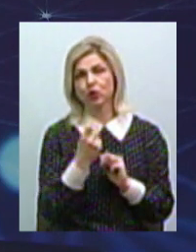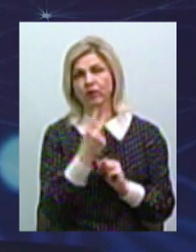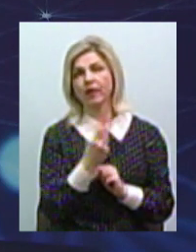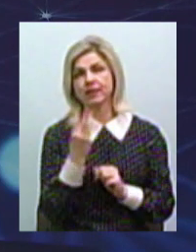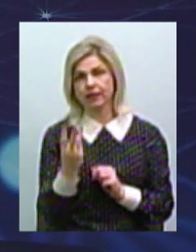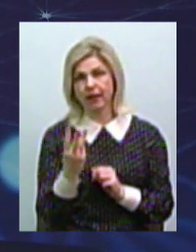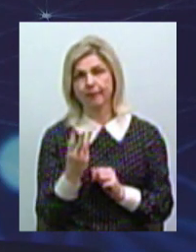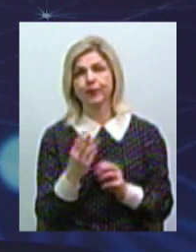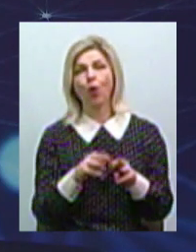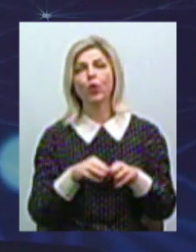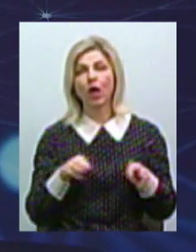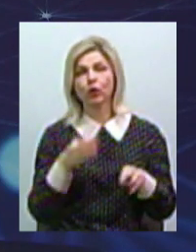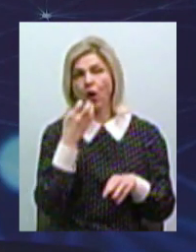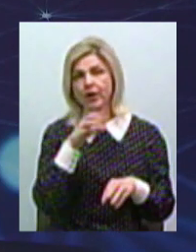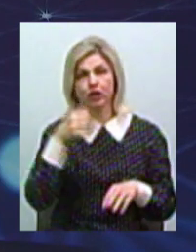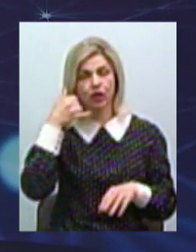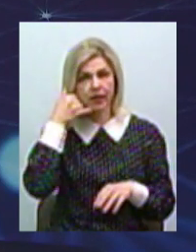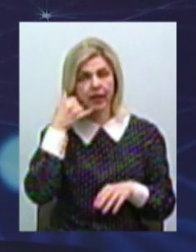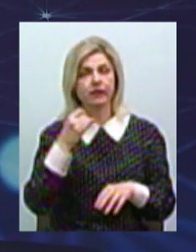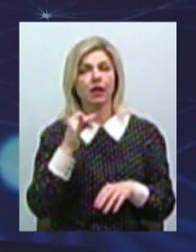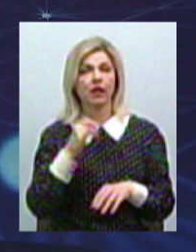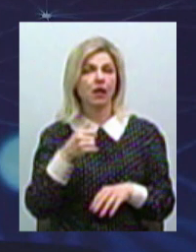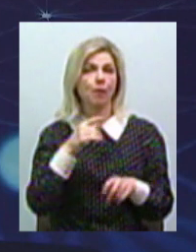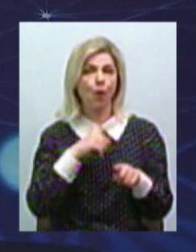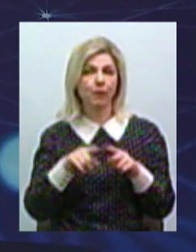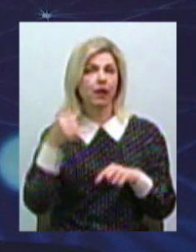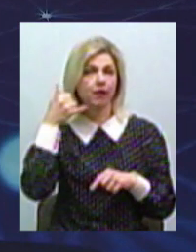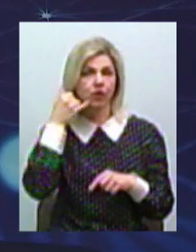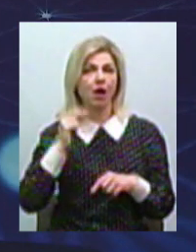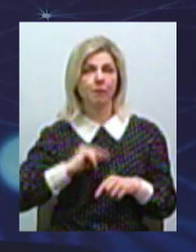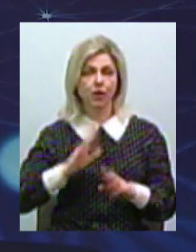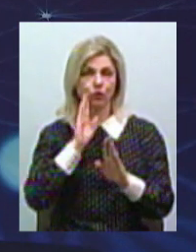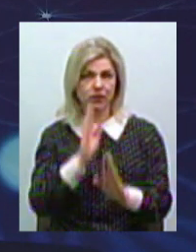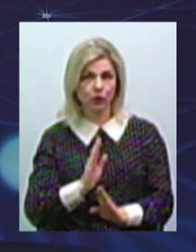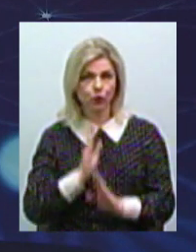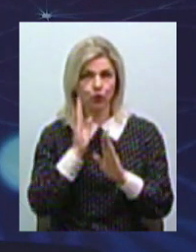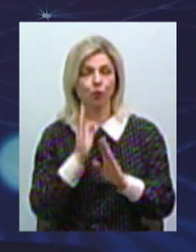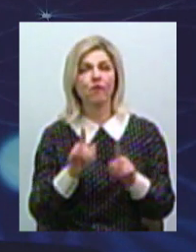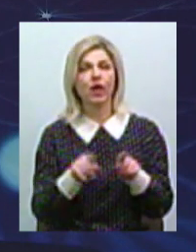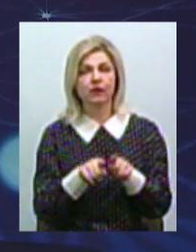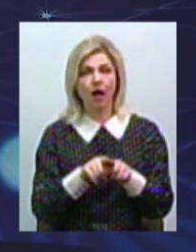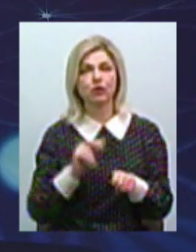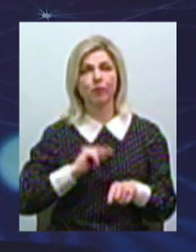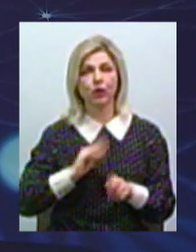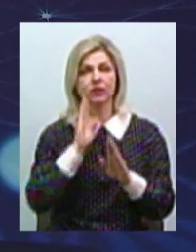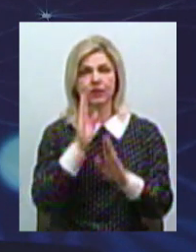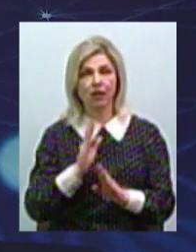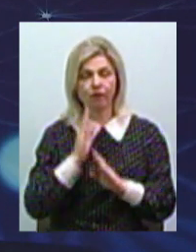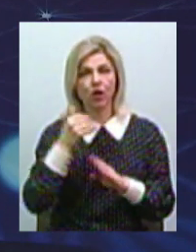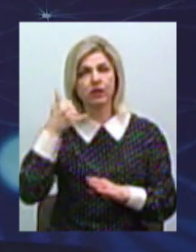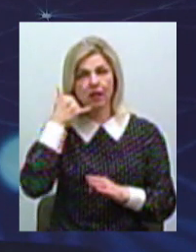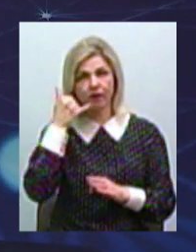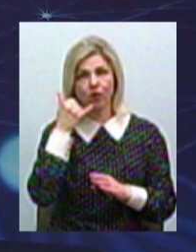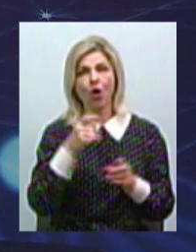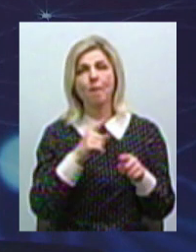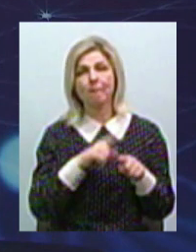116-123. Урядова гаряча лінія і мобільна гаряча лінія, про яку я зараз сказала, вони працюють цілодобово. Також працюють цілодобово і телефони мобільних